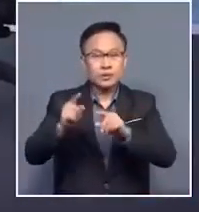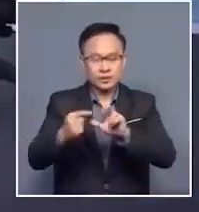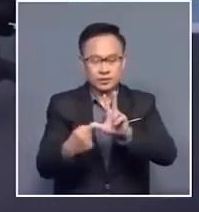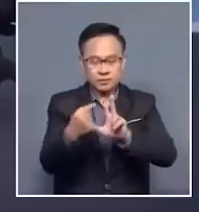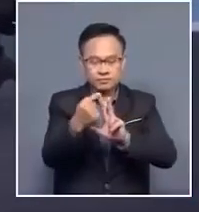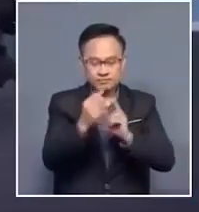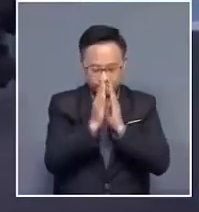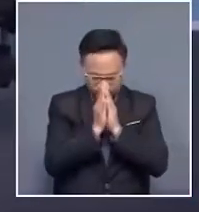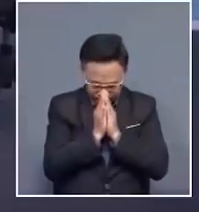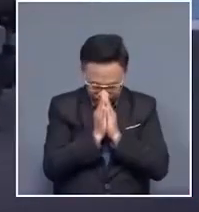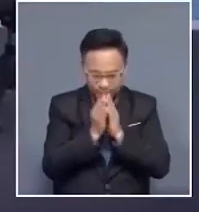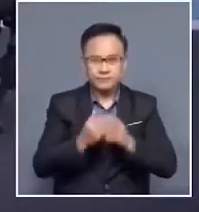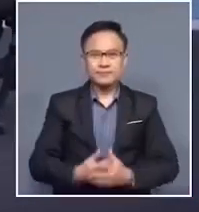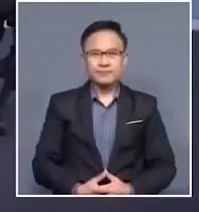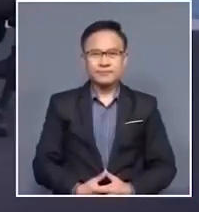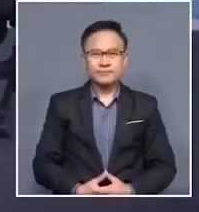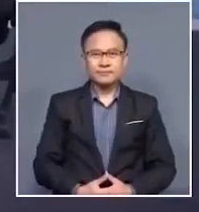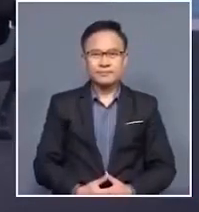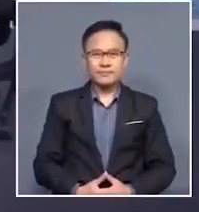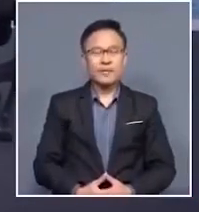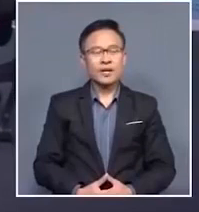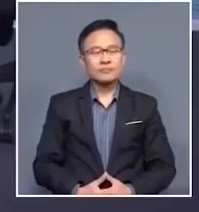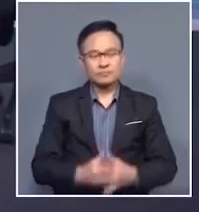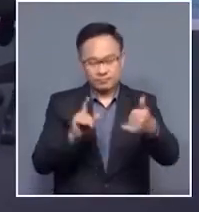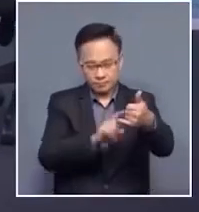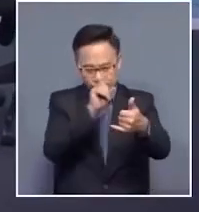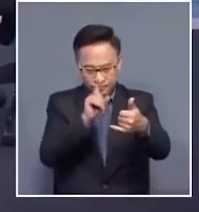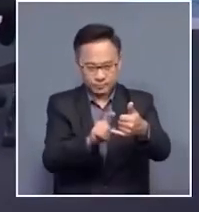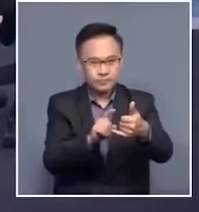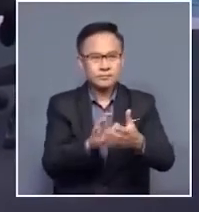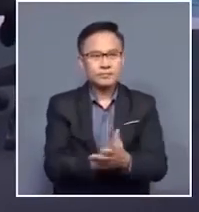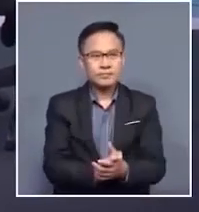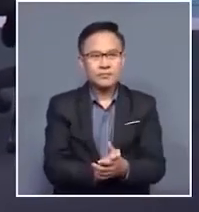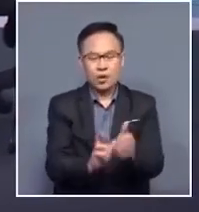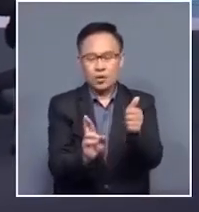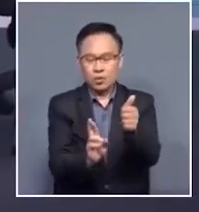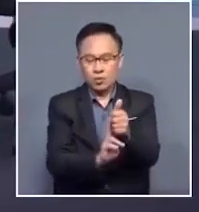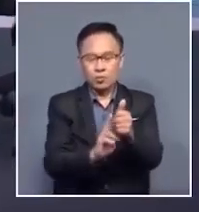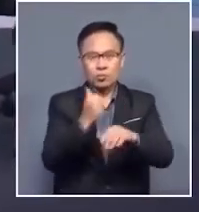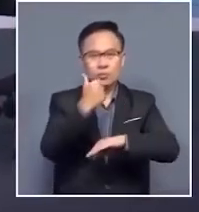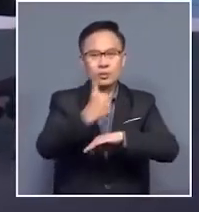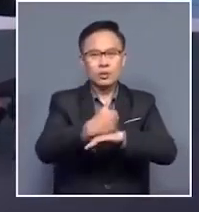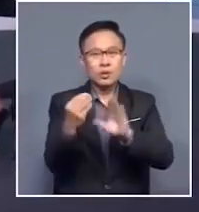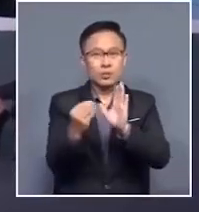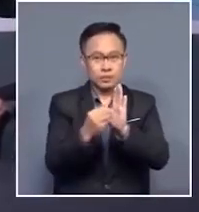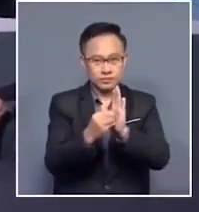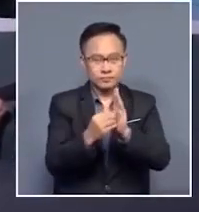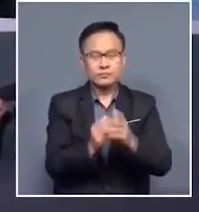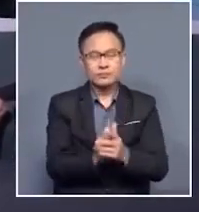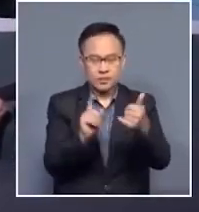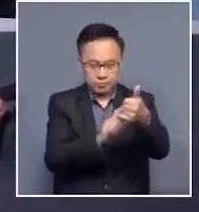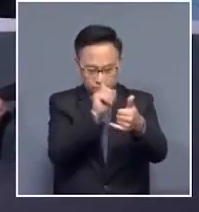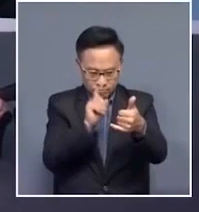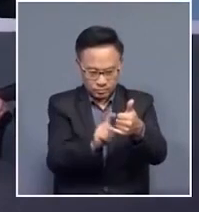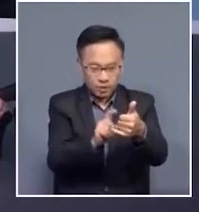ค่ะดิฉันขออนุญาตเริ่มจากภาพรวมของปัญหาก่อนนะคะเรียนถามท่านรองผู้ว่าก่อนค่ะปัญหาการที่มี